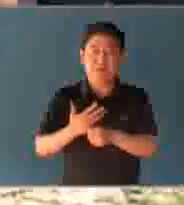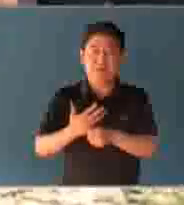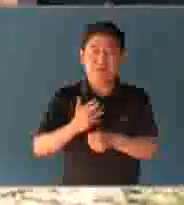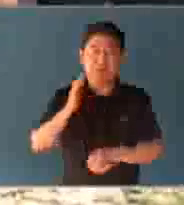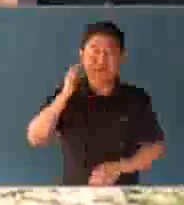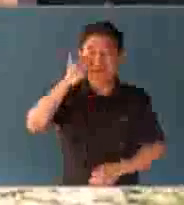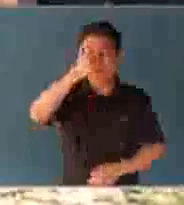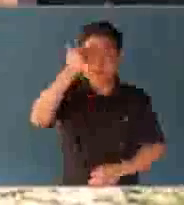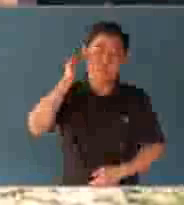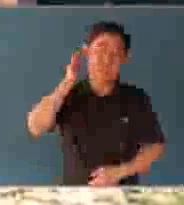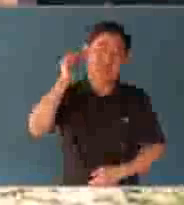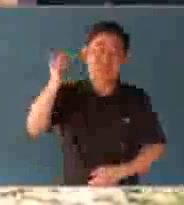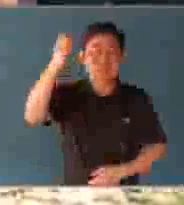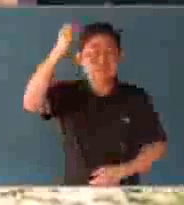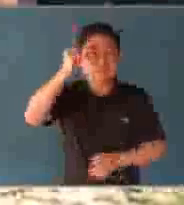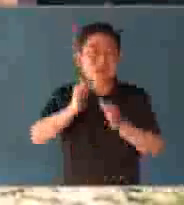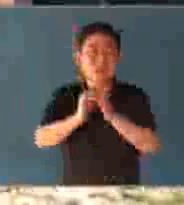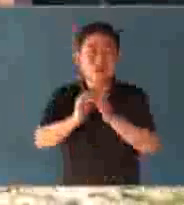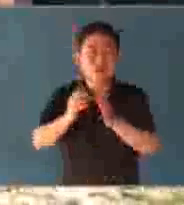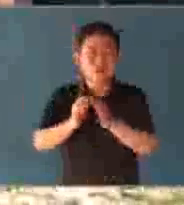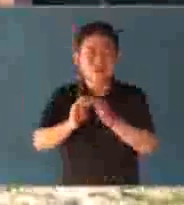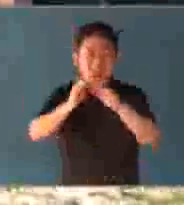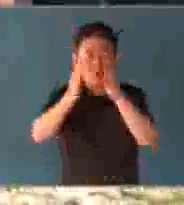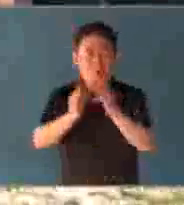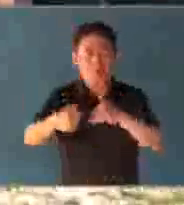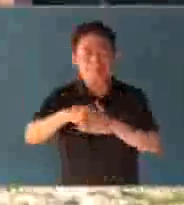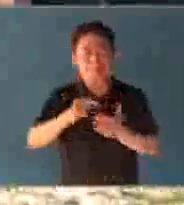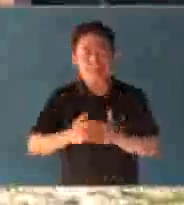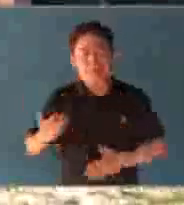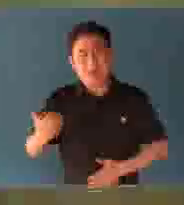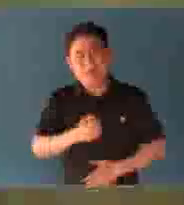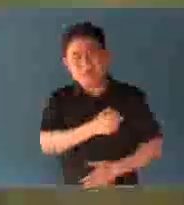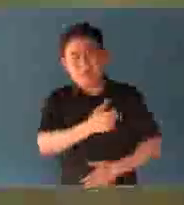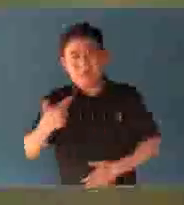대통령님을 기억하는 모든 분들에게는 참 가슴 아픈 일이 많은 시간이었습니다.